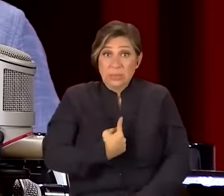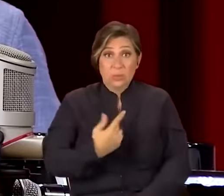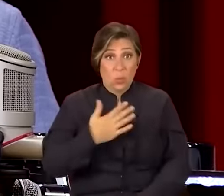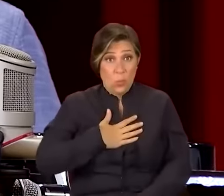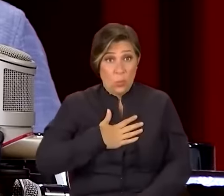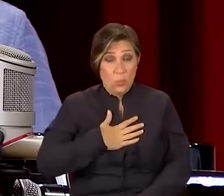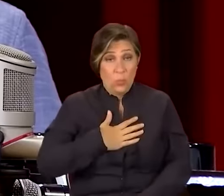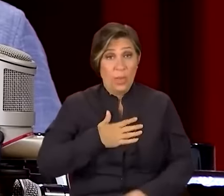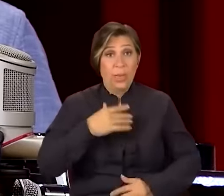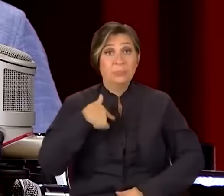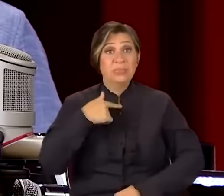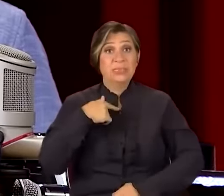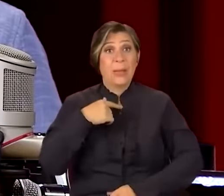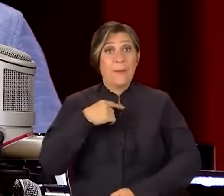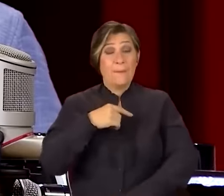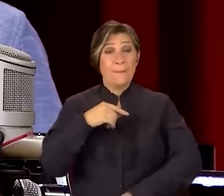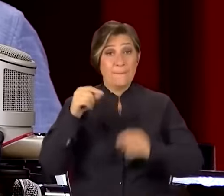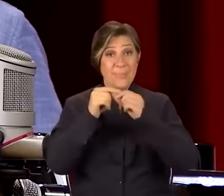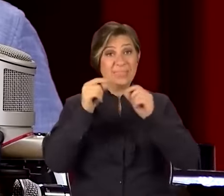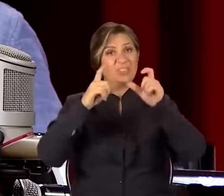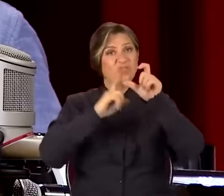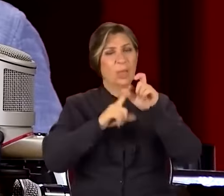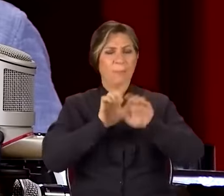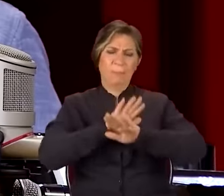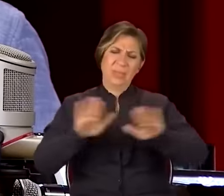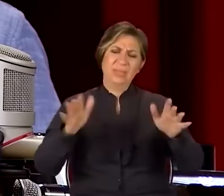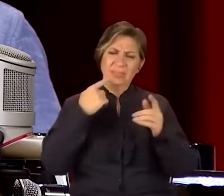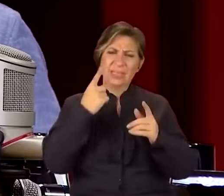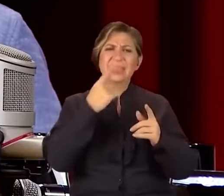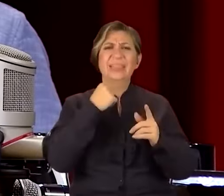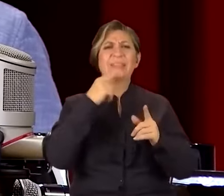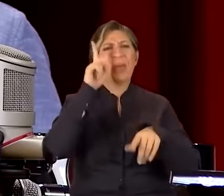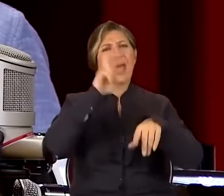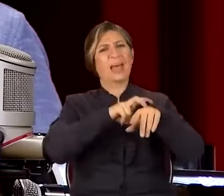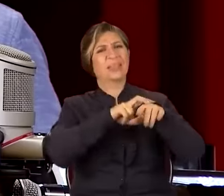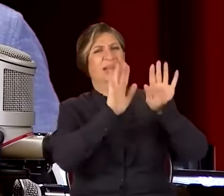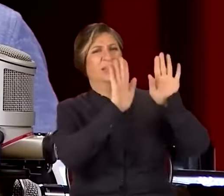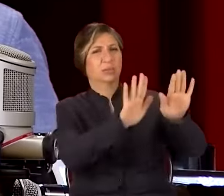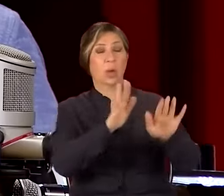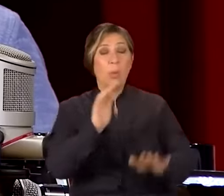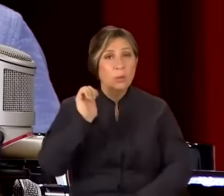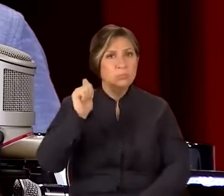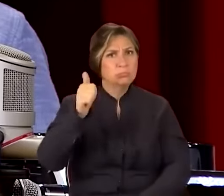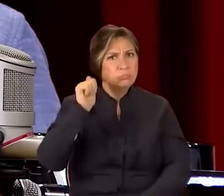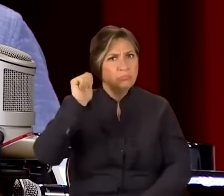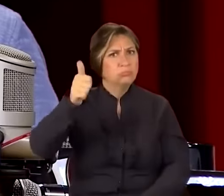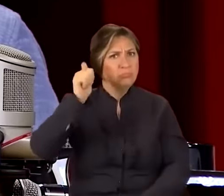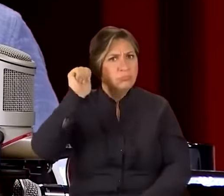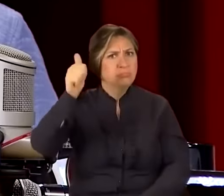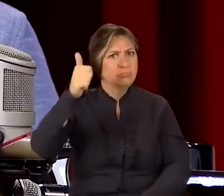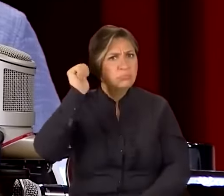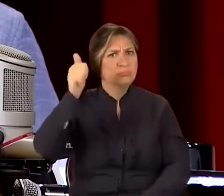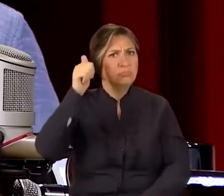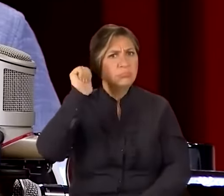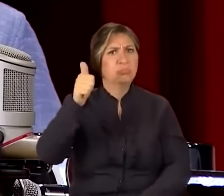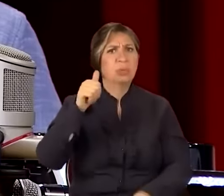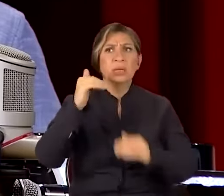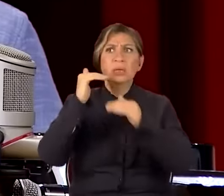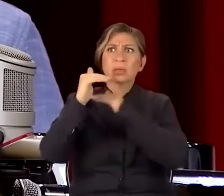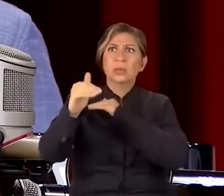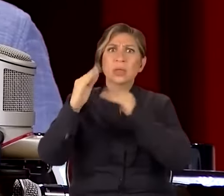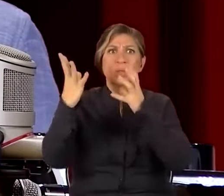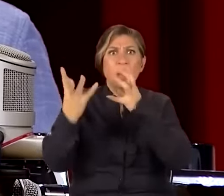ki. Yani biz Behzat Ç'yi bitirdiğimiz zaman tamam dedik yani o tatlı bir anı olarak kalacak. Ama gün geçtikçe